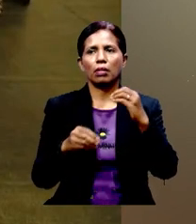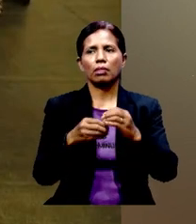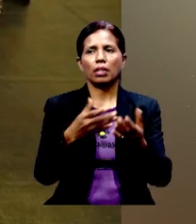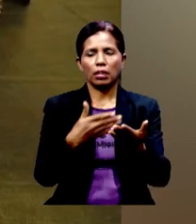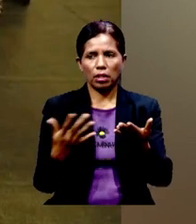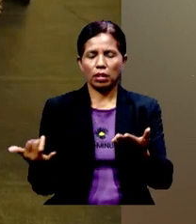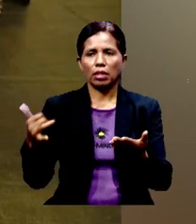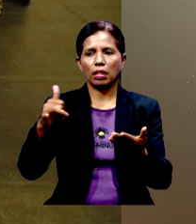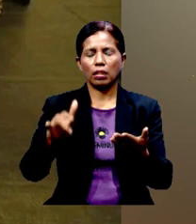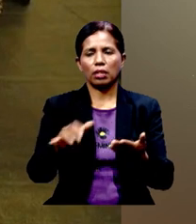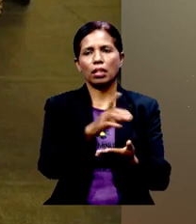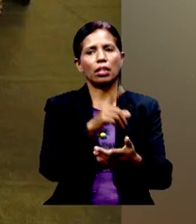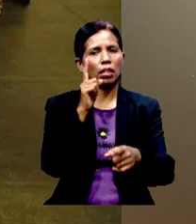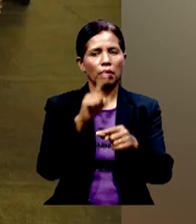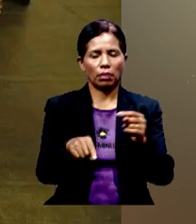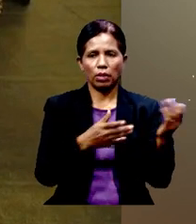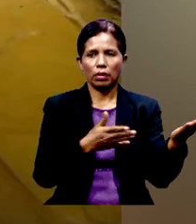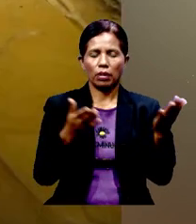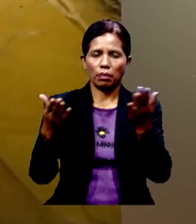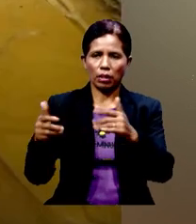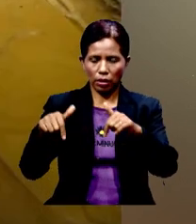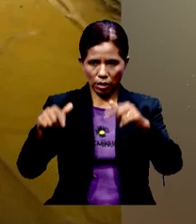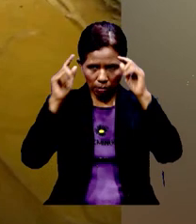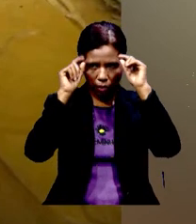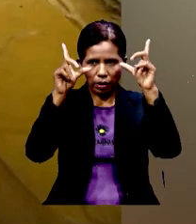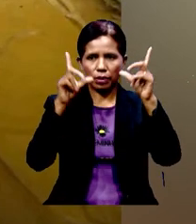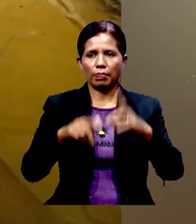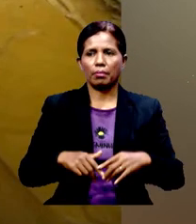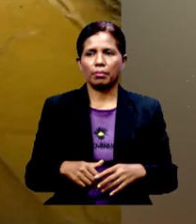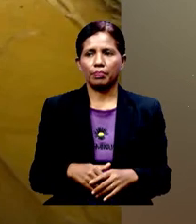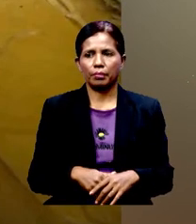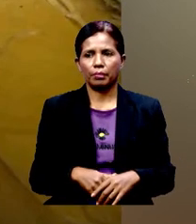sira nebe bando, nunela bele circula iha relaran. João Carlos Tomás Soares, GMN.